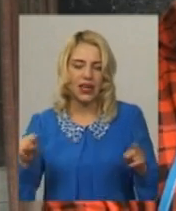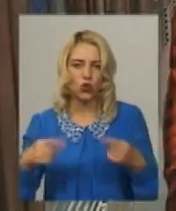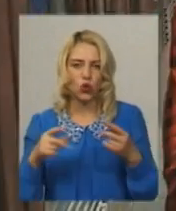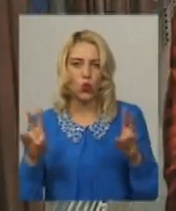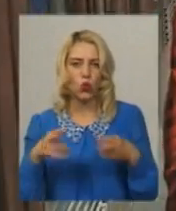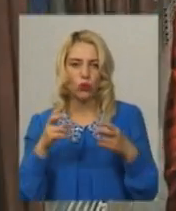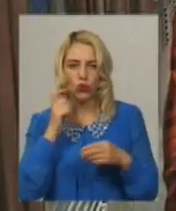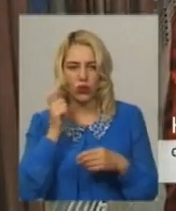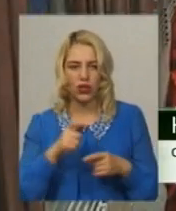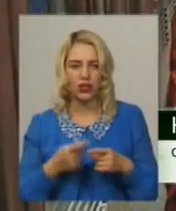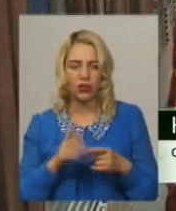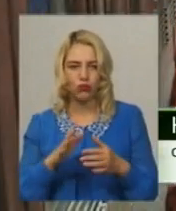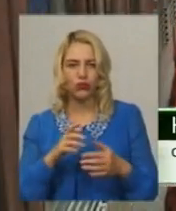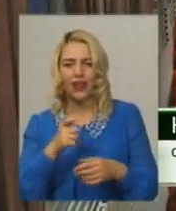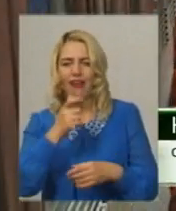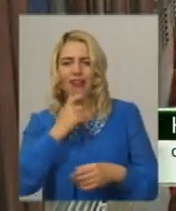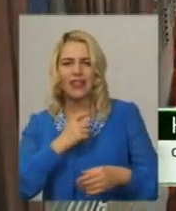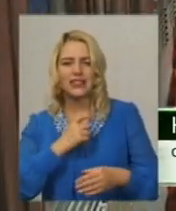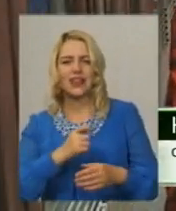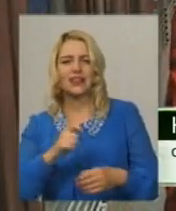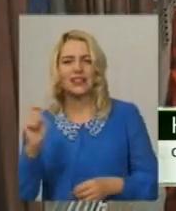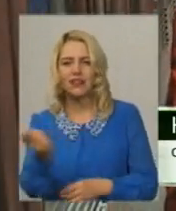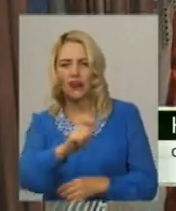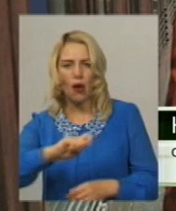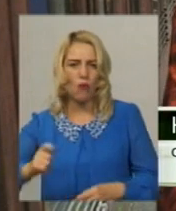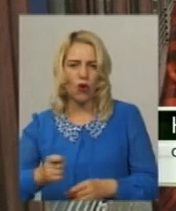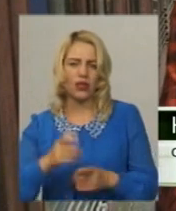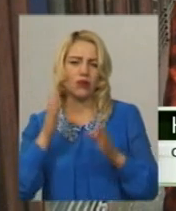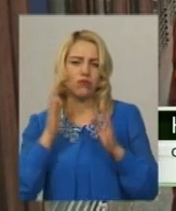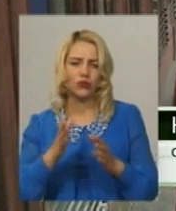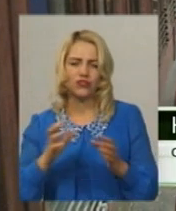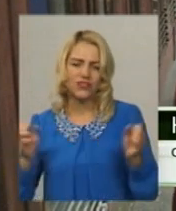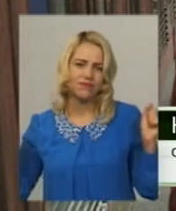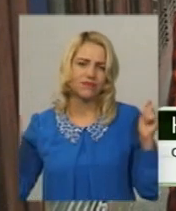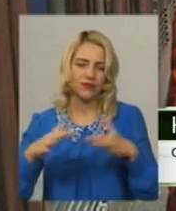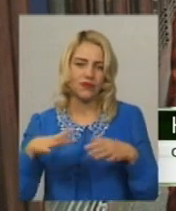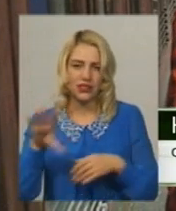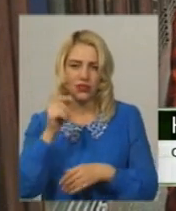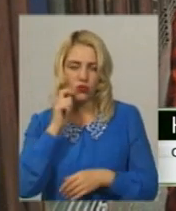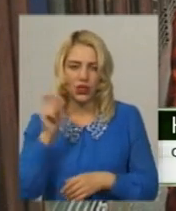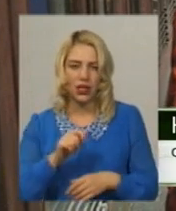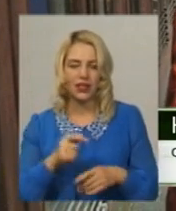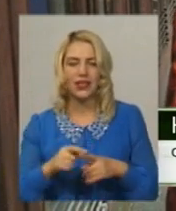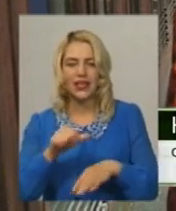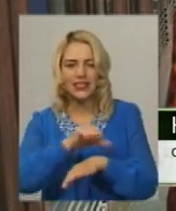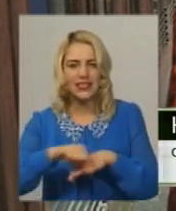України. Ядром будуть лицарські бої. З'їжджаються до нас найкращі лицарі зі всієї України і з недалекого